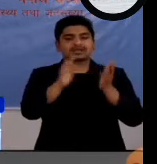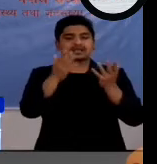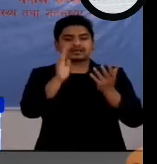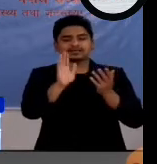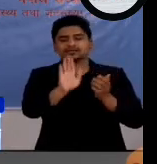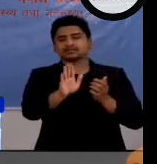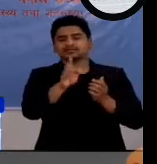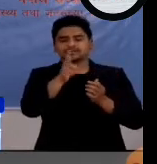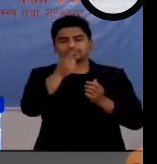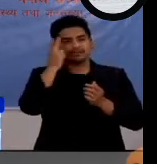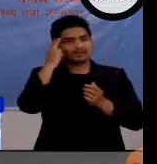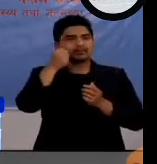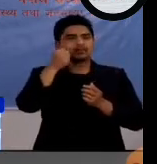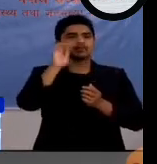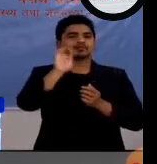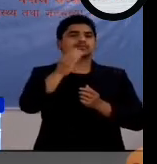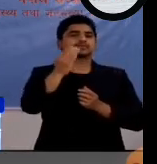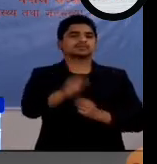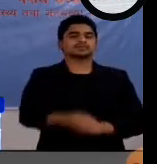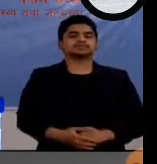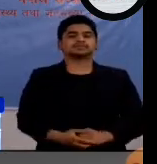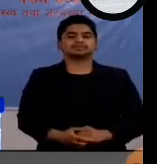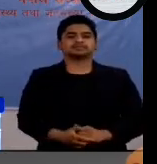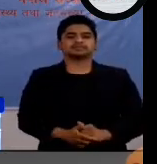परीक्षणहरू हुन्छन्, प्रयोगशालाको परीक्षण हुन्छ।